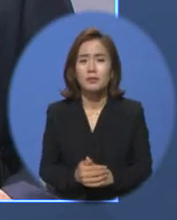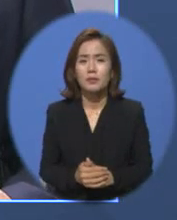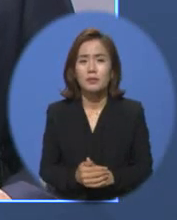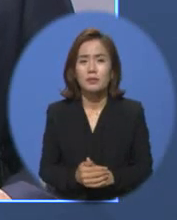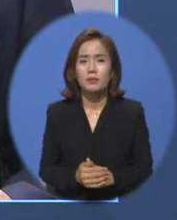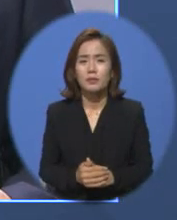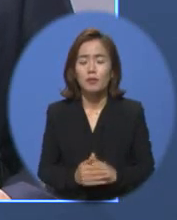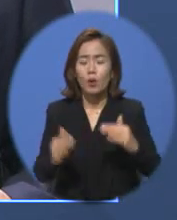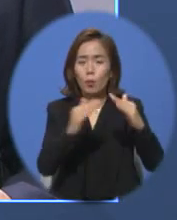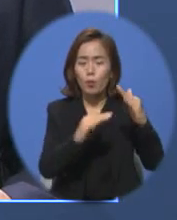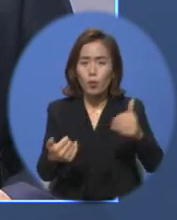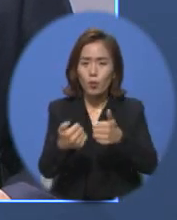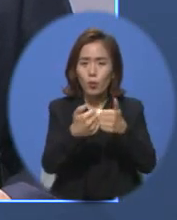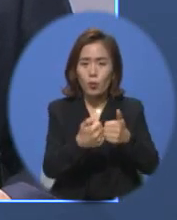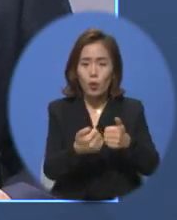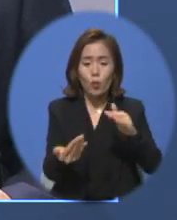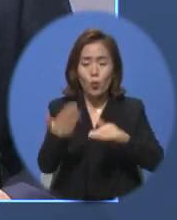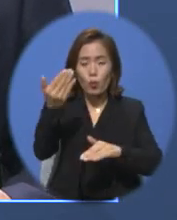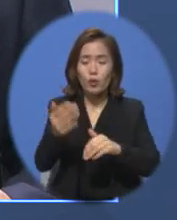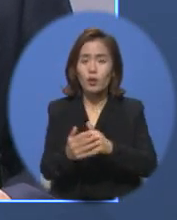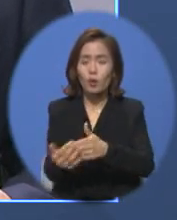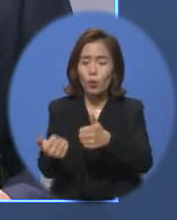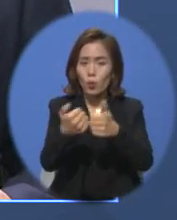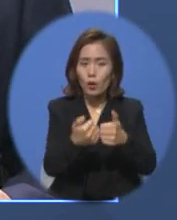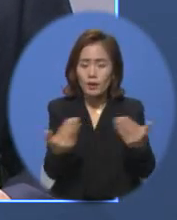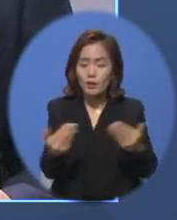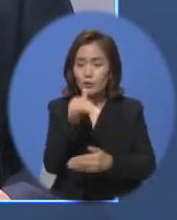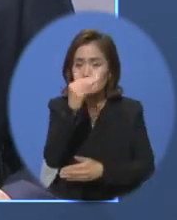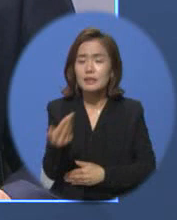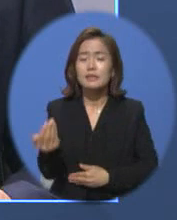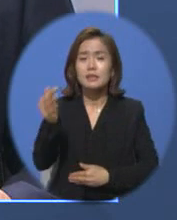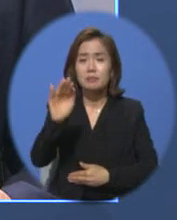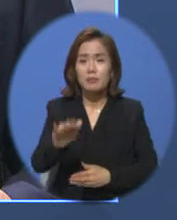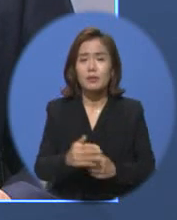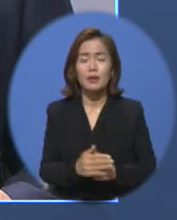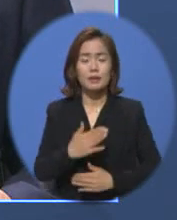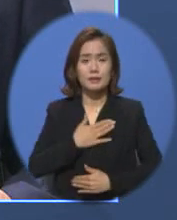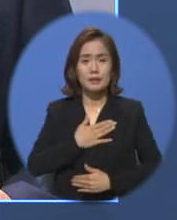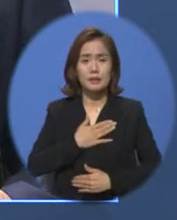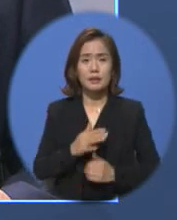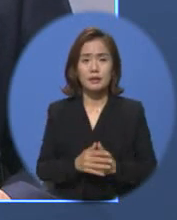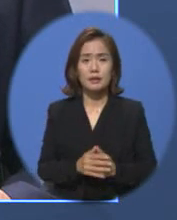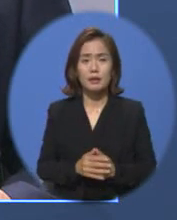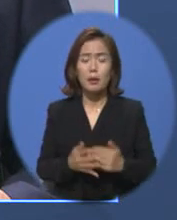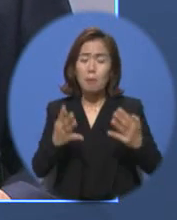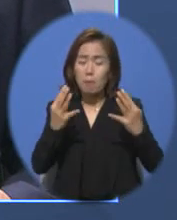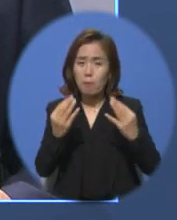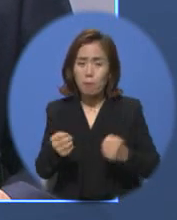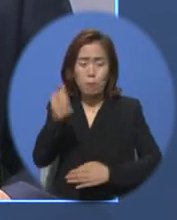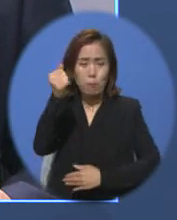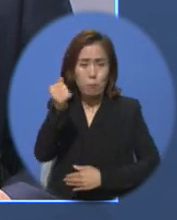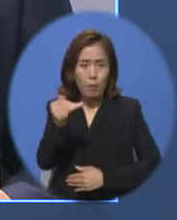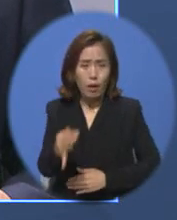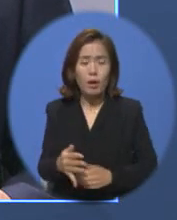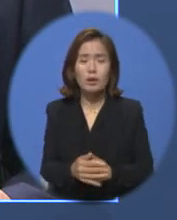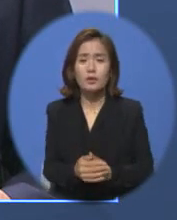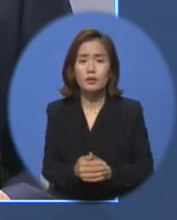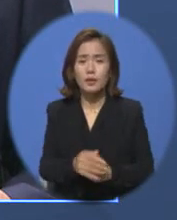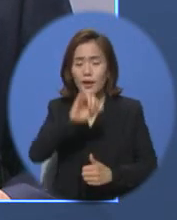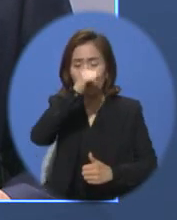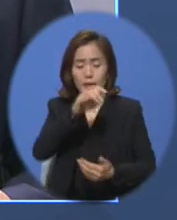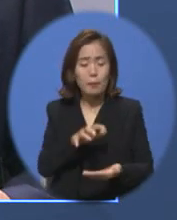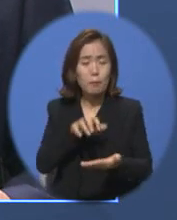간단히말씀드리자면, 본회의장이나상임위원회에서해야할일도있지만,